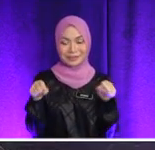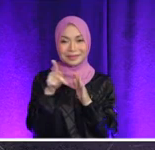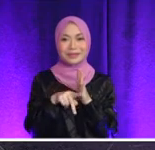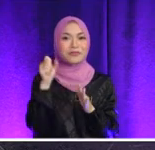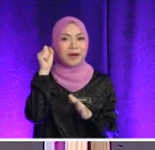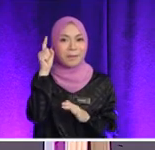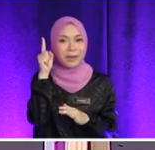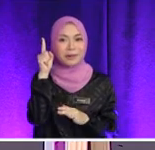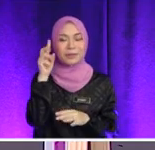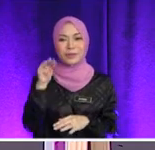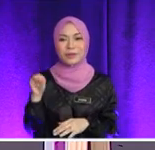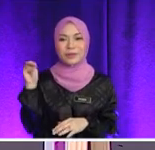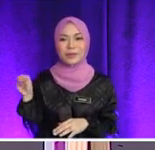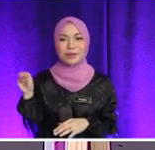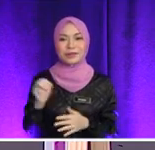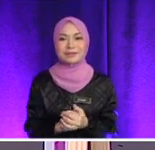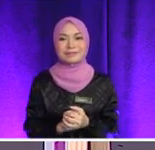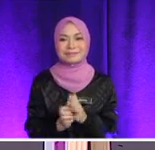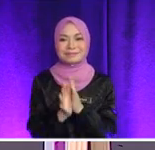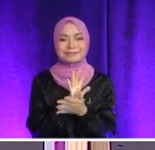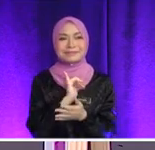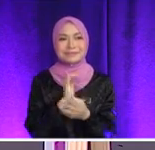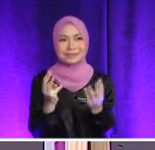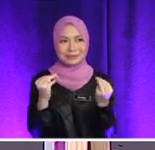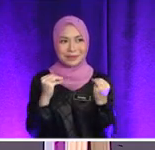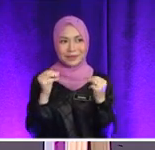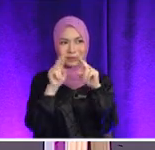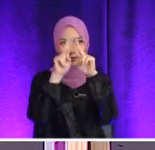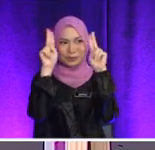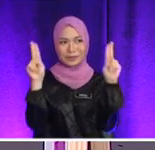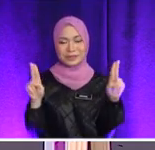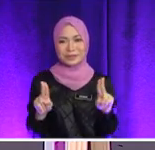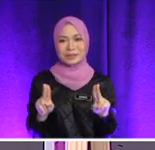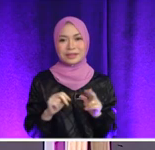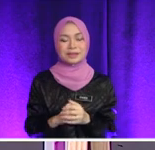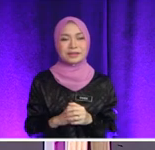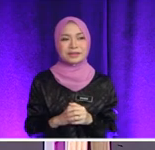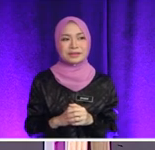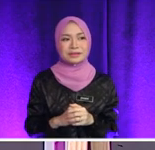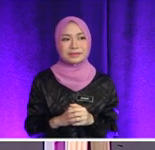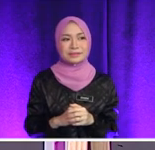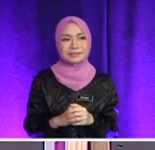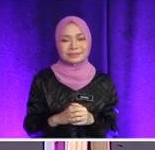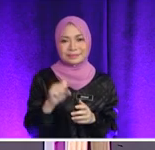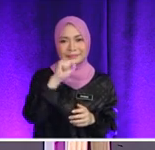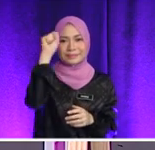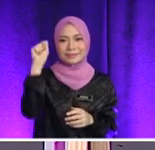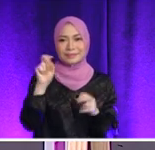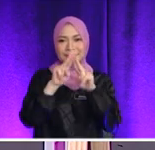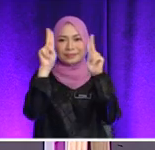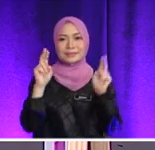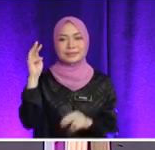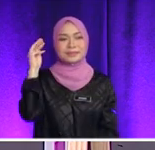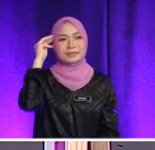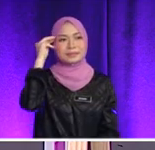oke inilah soal-soal uji Minda yang saya buat eee soal dan objektif Ee soalnya